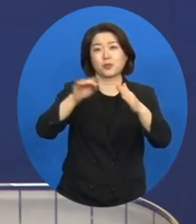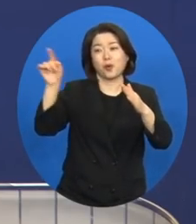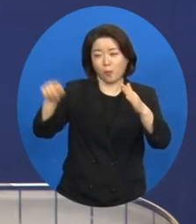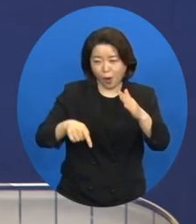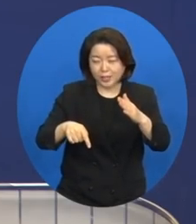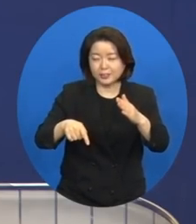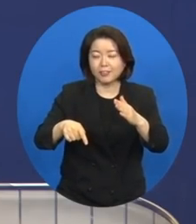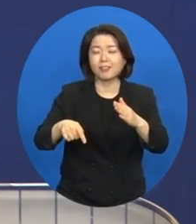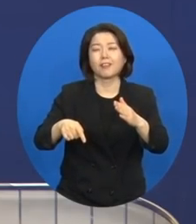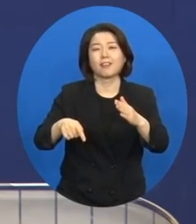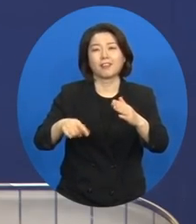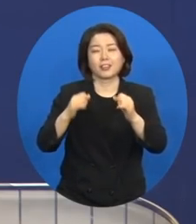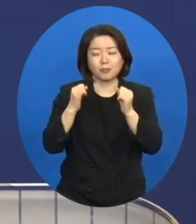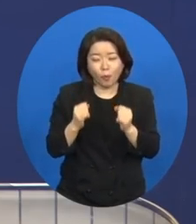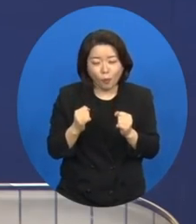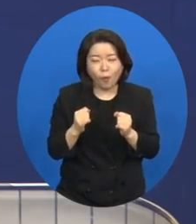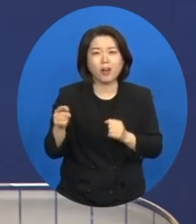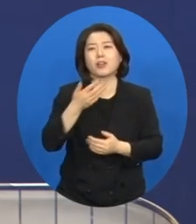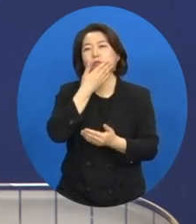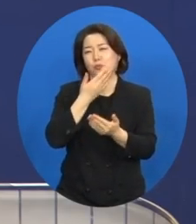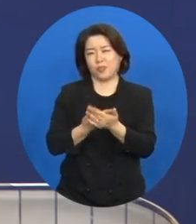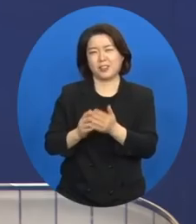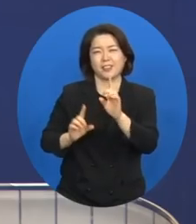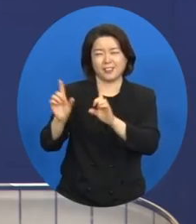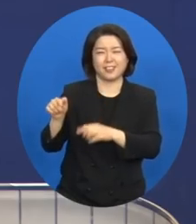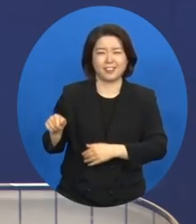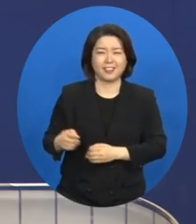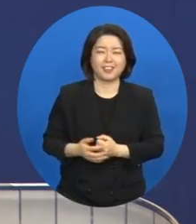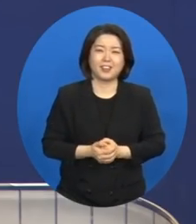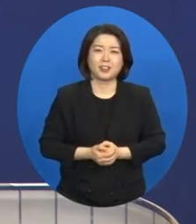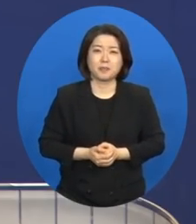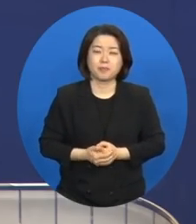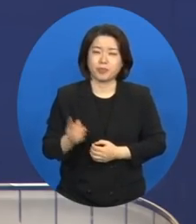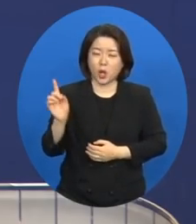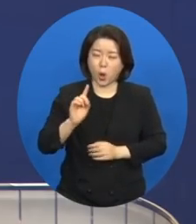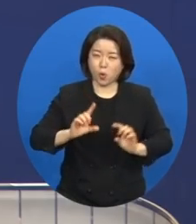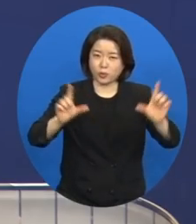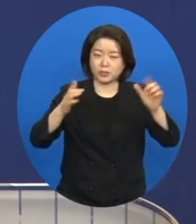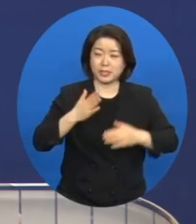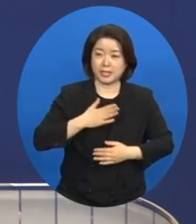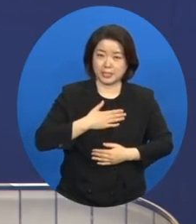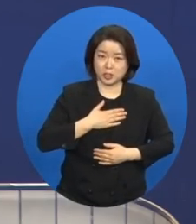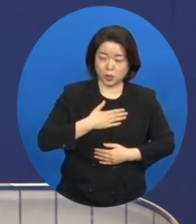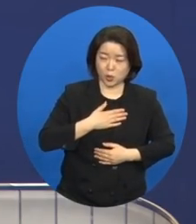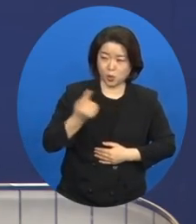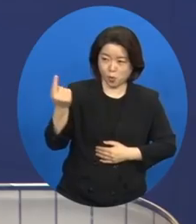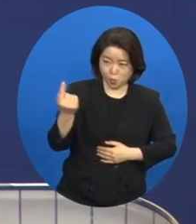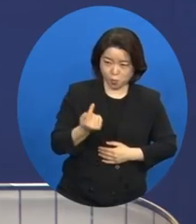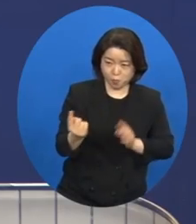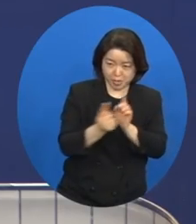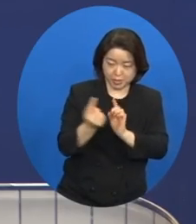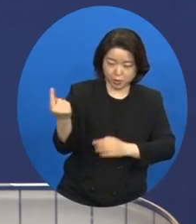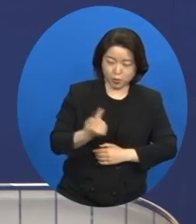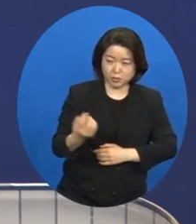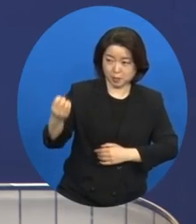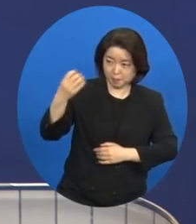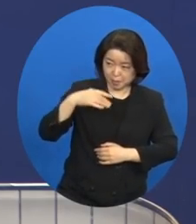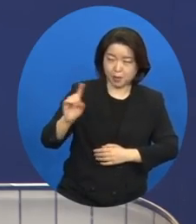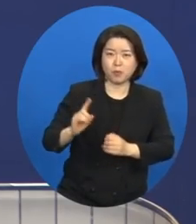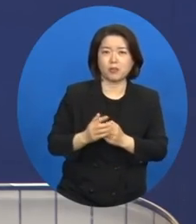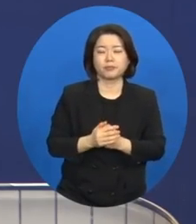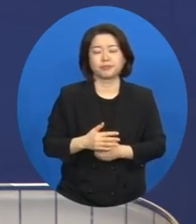참 귀했습니다. 그러던 어느 날 저와 아내를 찾아와서 그가 이런 말을 하는 겁니다. 저 하나님께